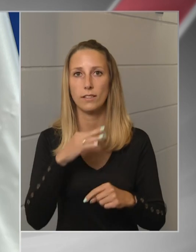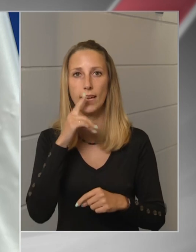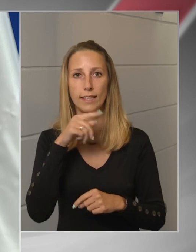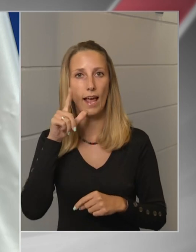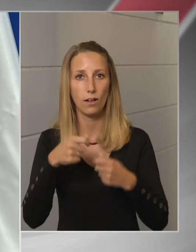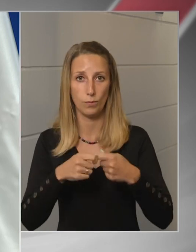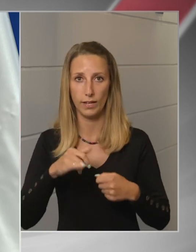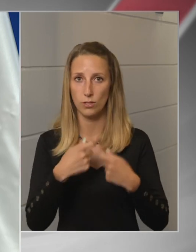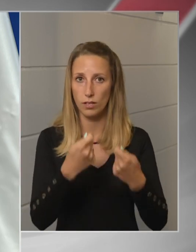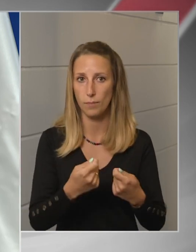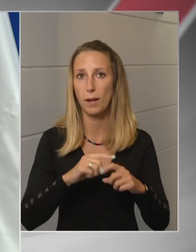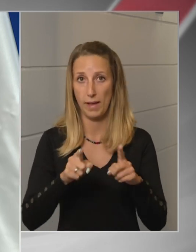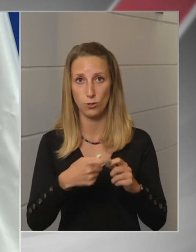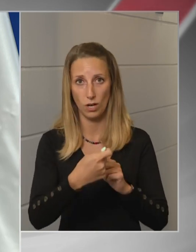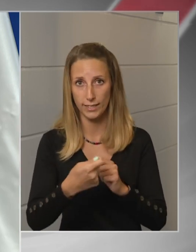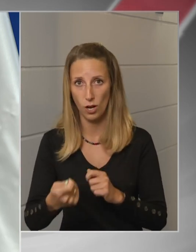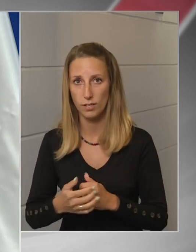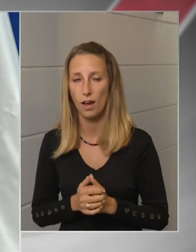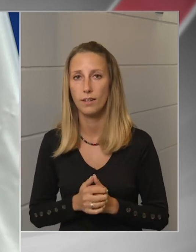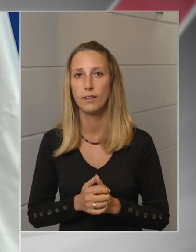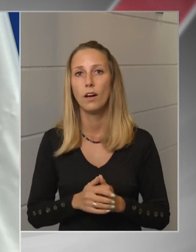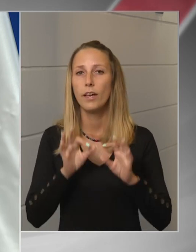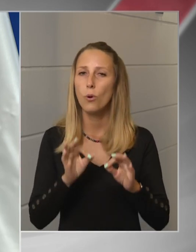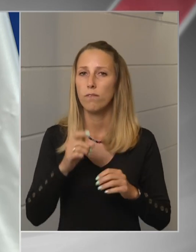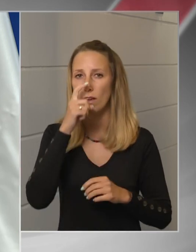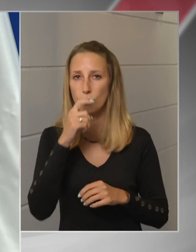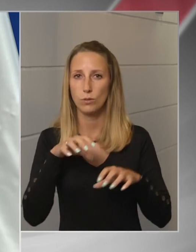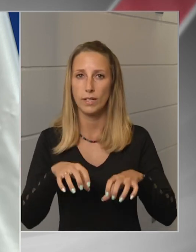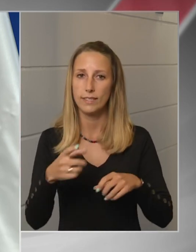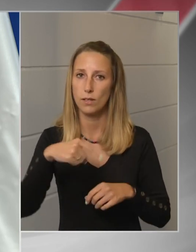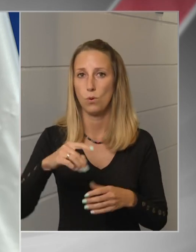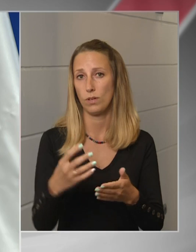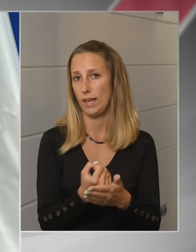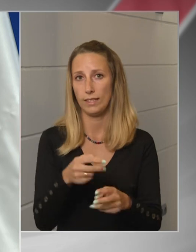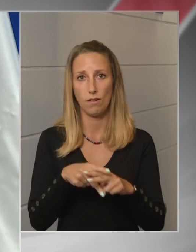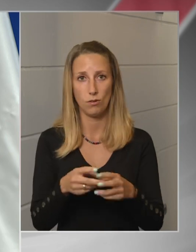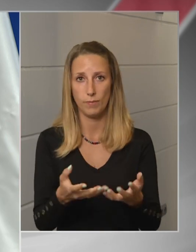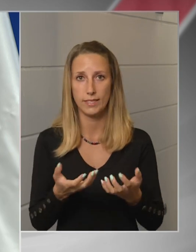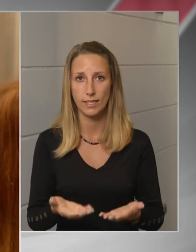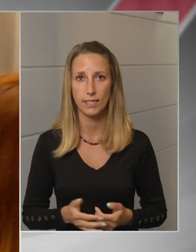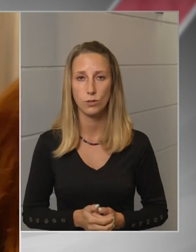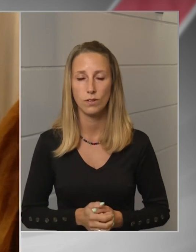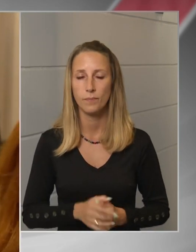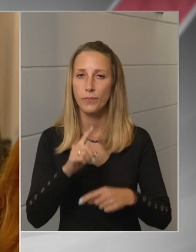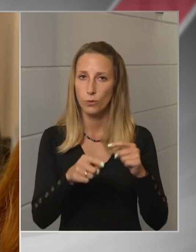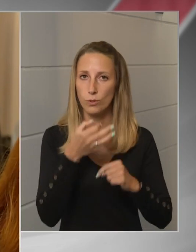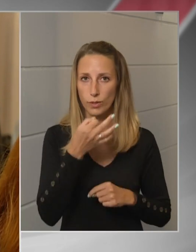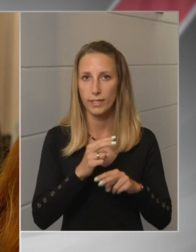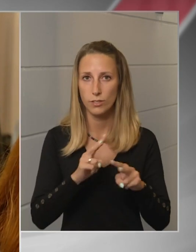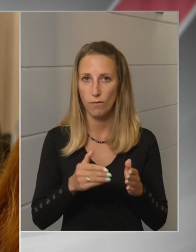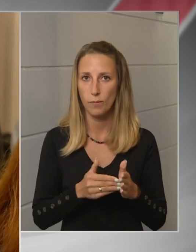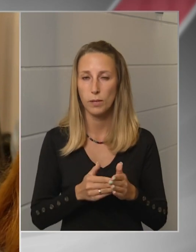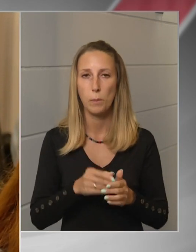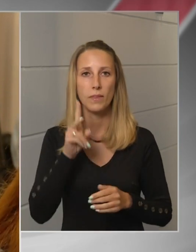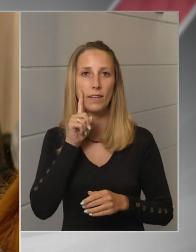Klubnak is adja, meg másoknak is. Hogy ezt jól vagy rosszul teszi, ők nyerték a közbeszerzést. Még egy utolsó kérdésem van.